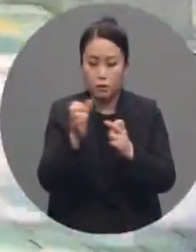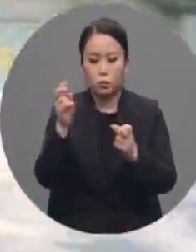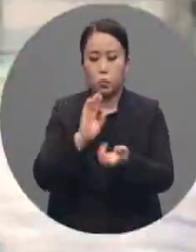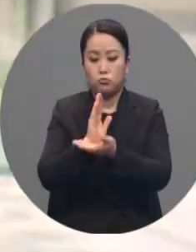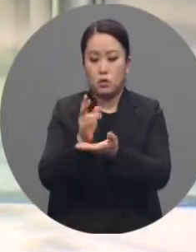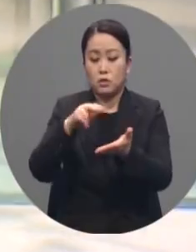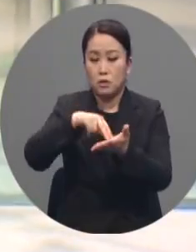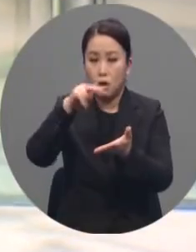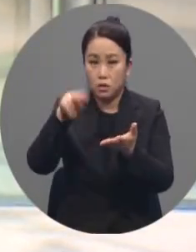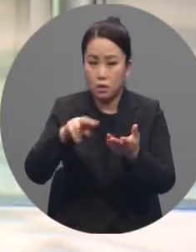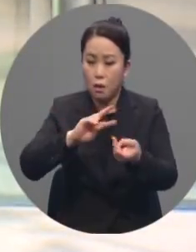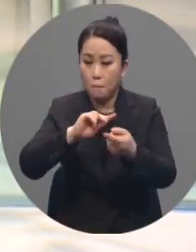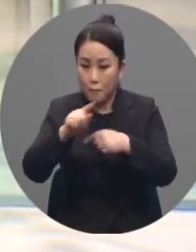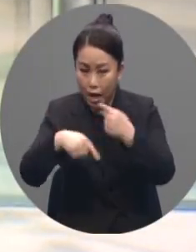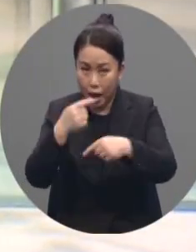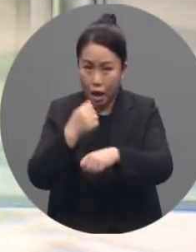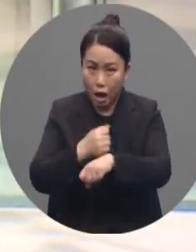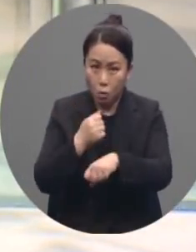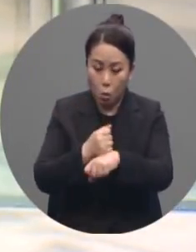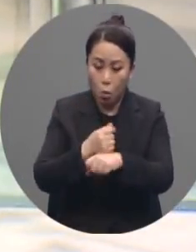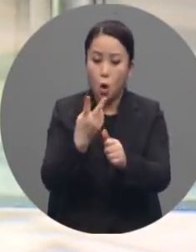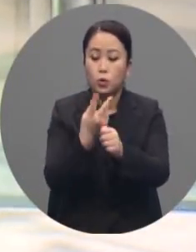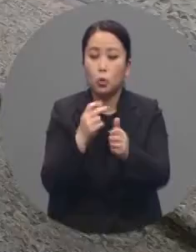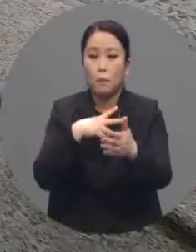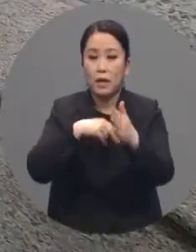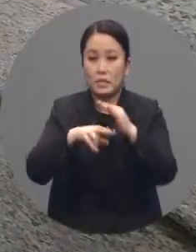이곳 동백역까지 오는데 1시간이 걸렸습니다.